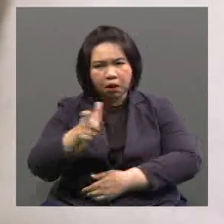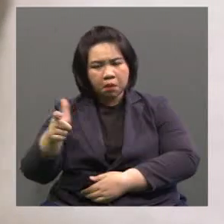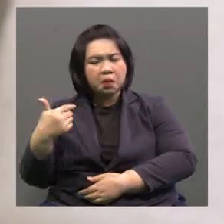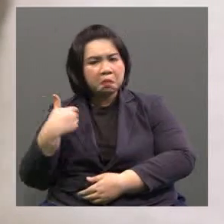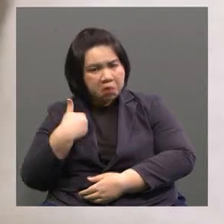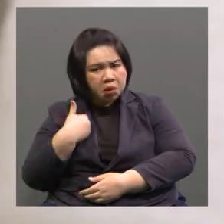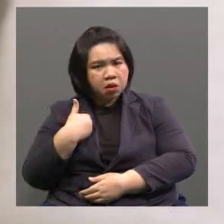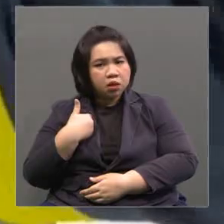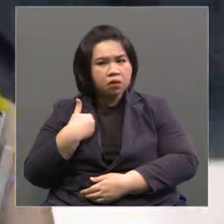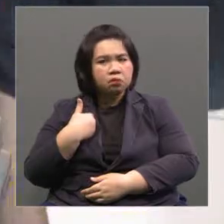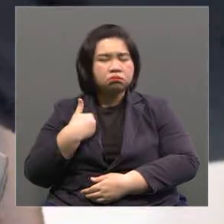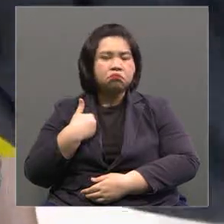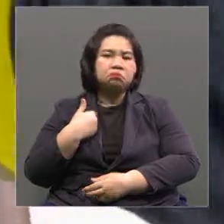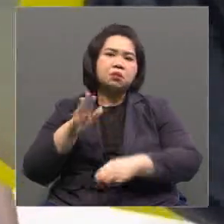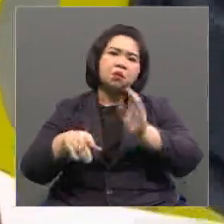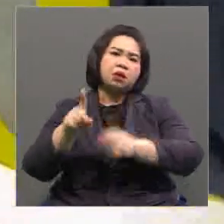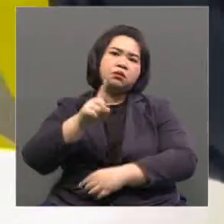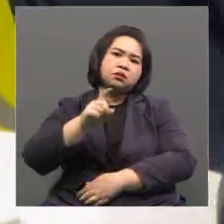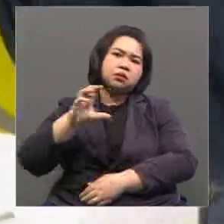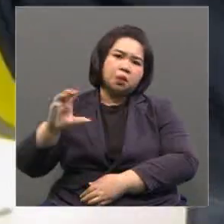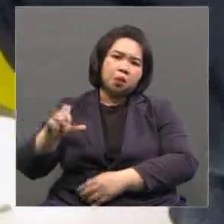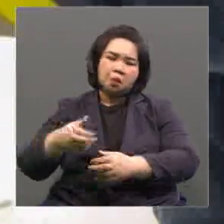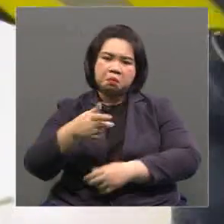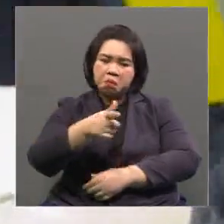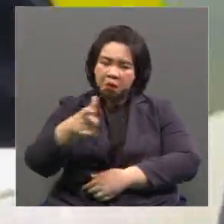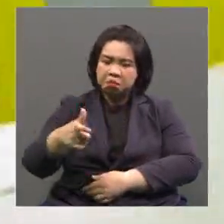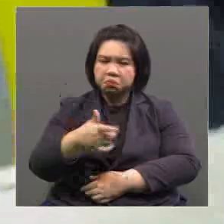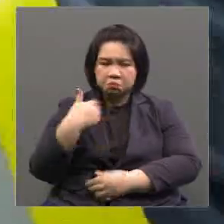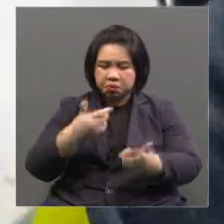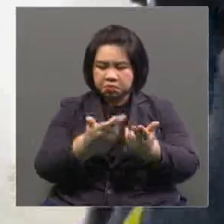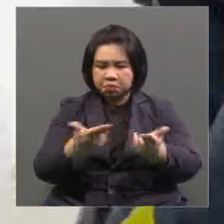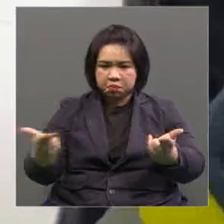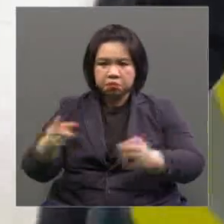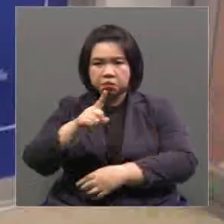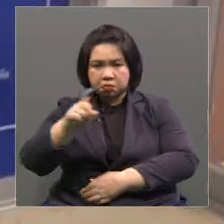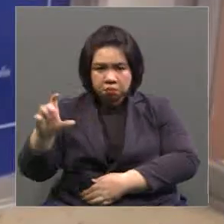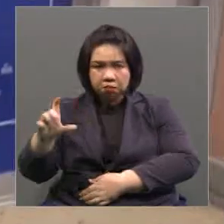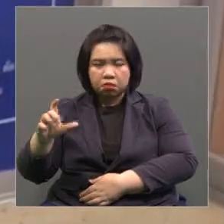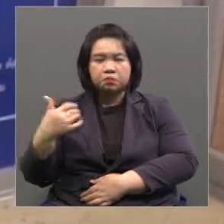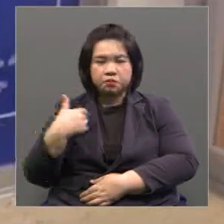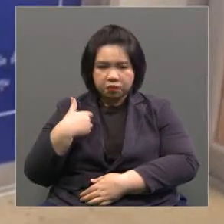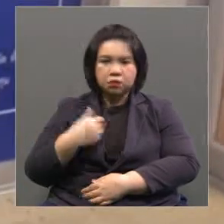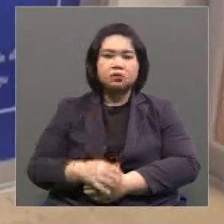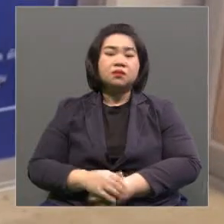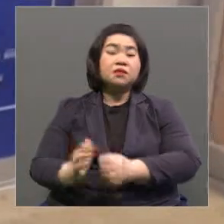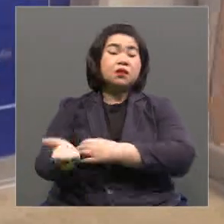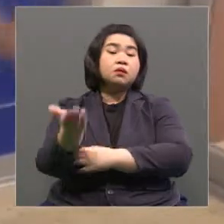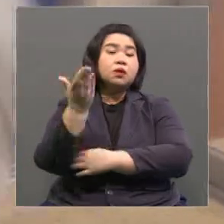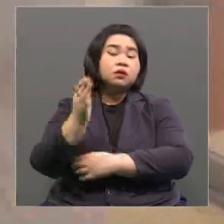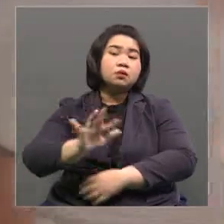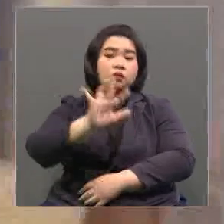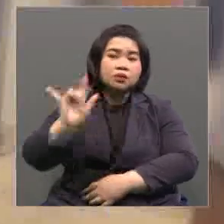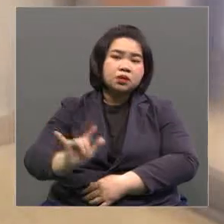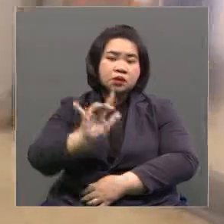เฉลี่ยถึงวันละ 100กระบอกเลยทีเดียวอขณะที่เมื่อช่วงเช้าที่ผ่านมาครับมีญาติของนายปิยบุตรนำอาหารน้ำดื่มมา